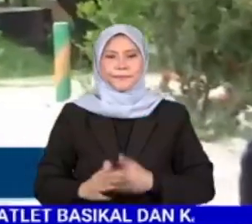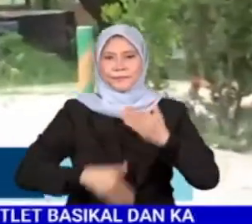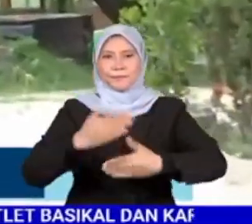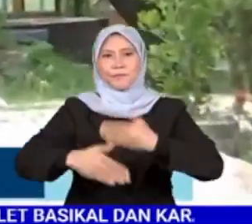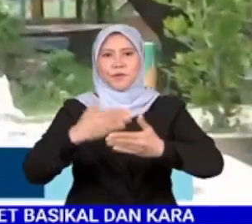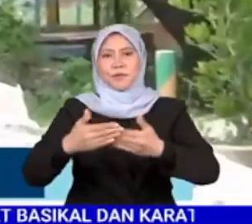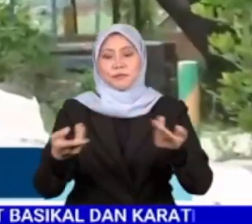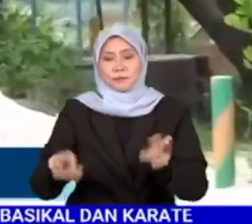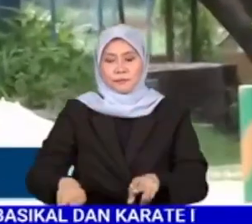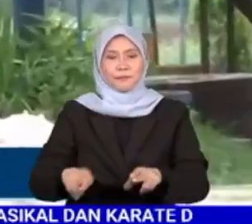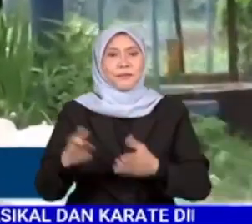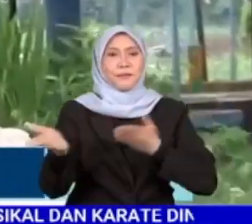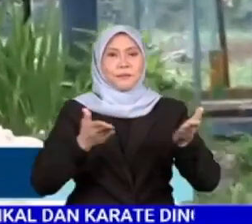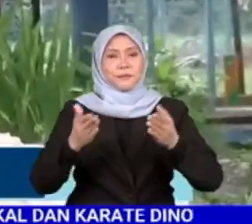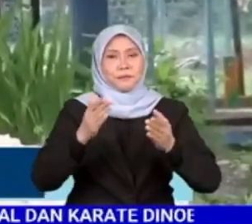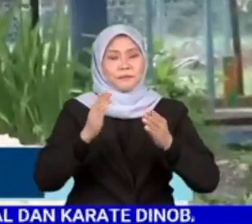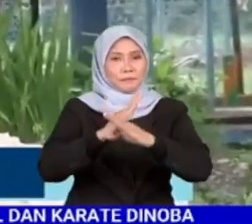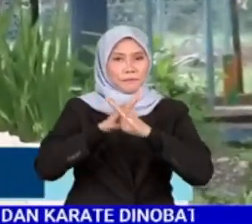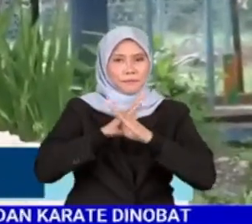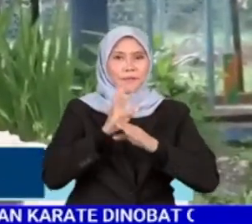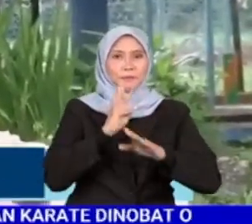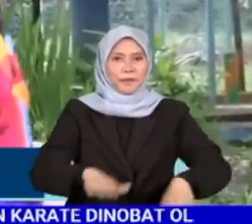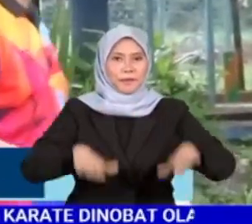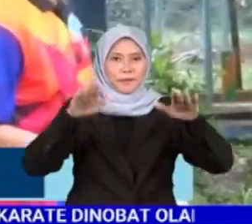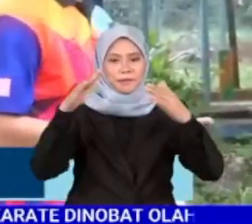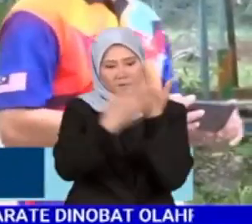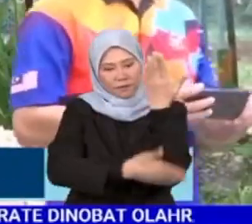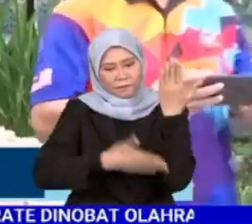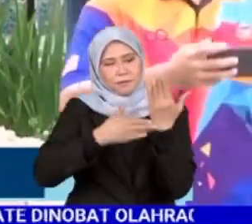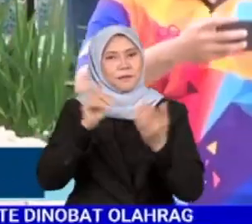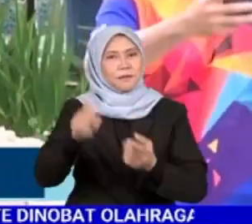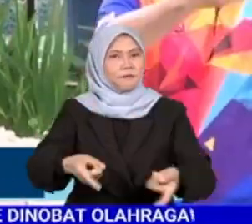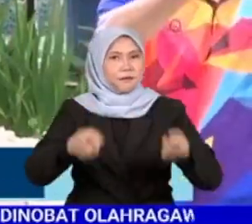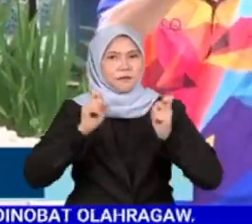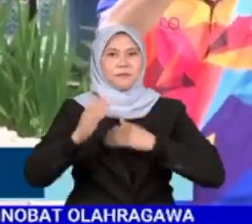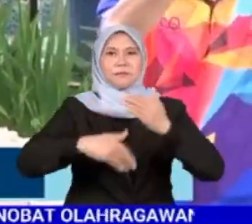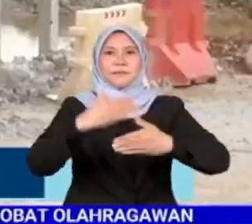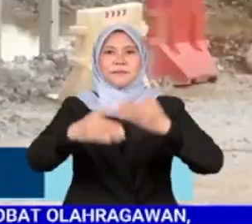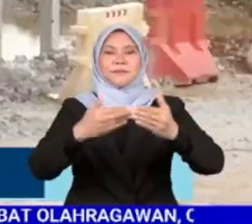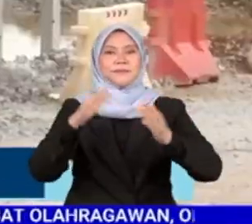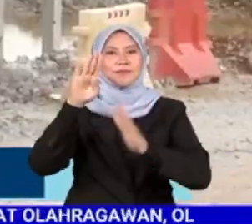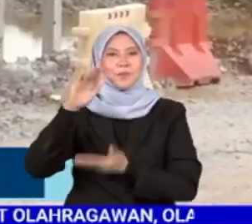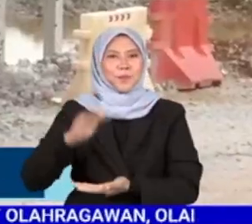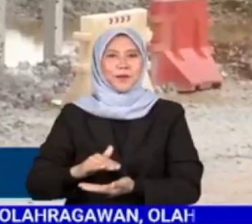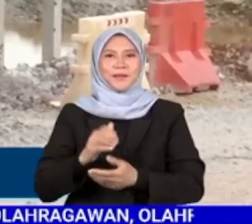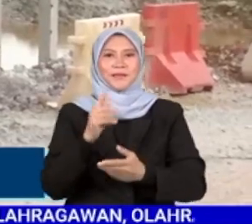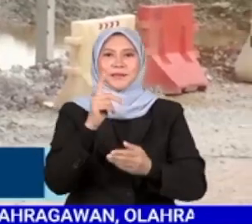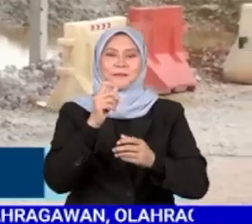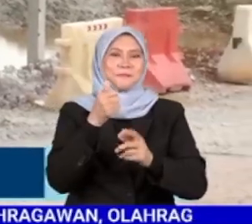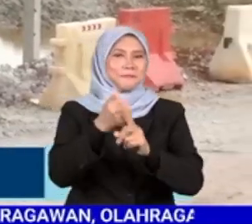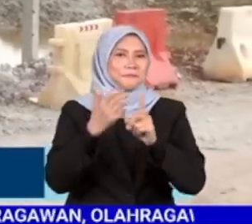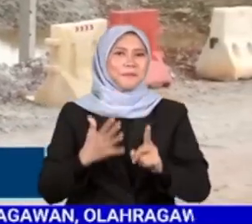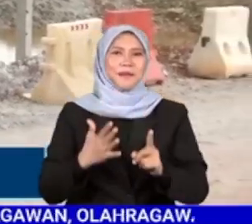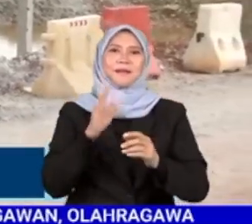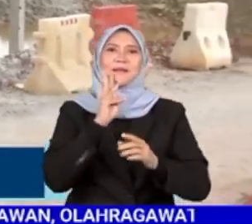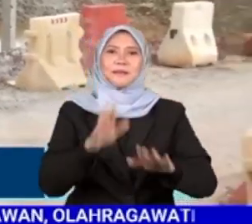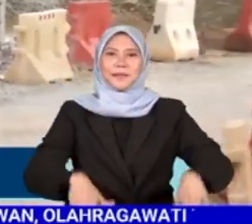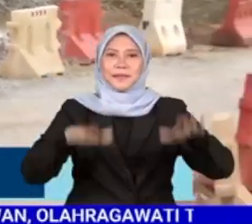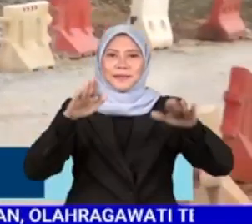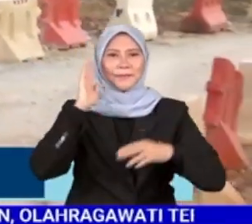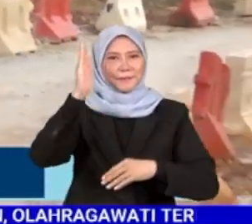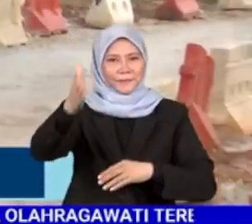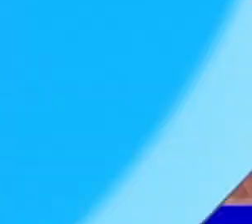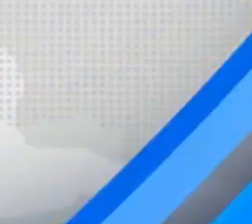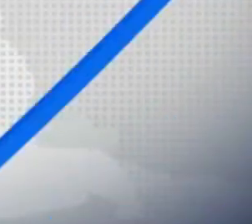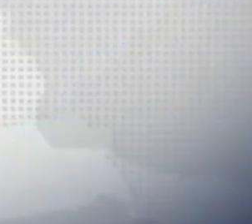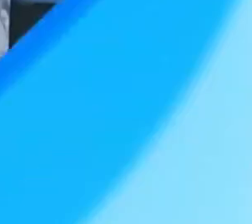Proses tender projek tebatan banjir di seluruh negara akan disegerakan. Langkah itu untuk mengurangkan impak bencana tersebut pada masa depan.